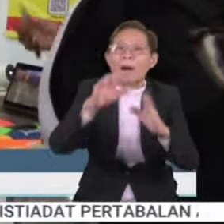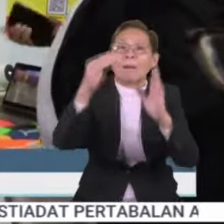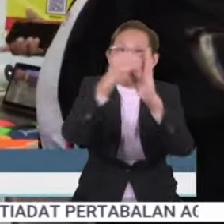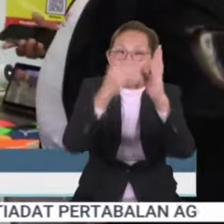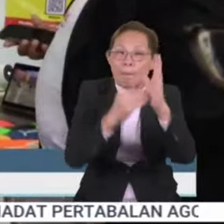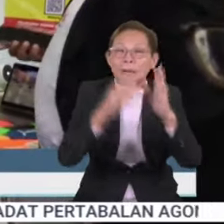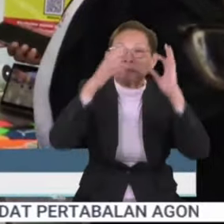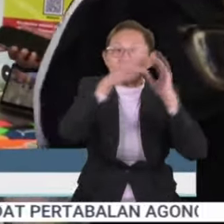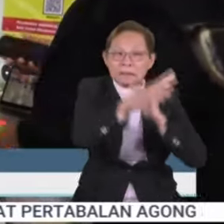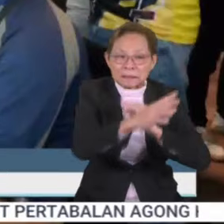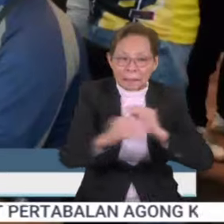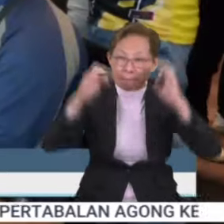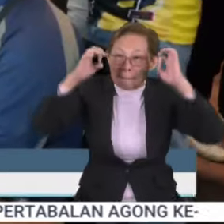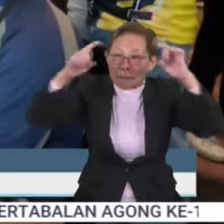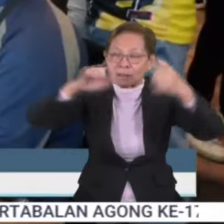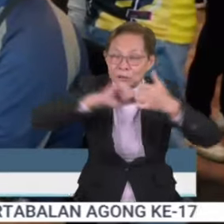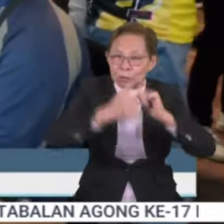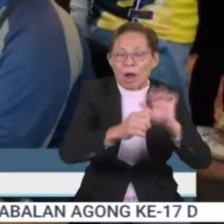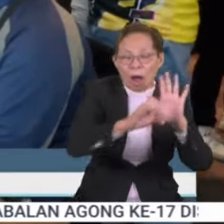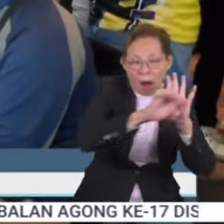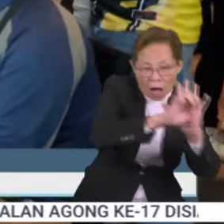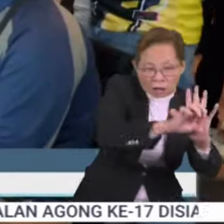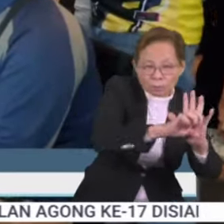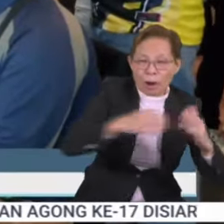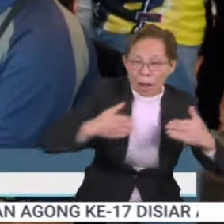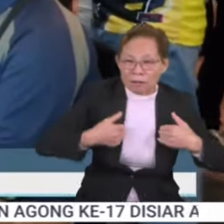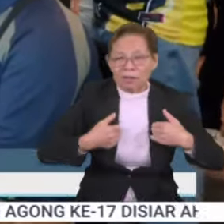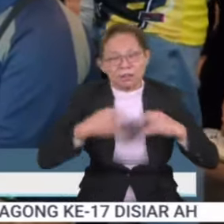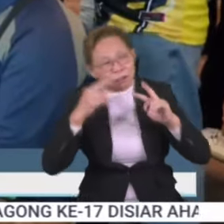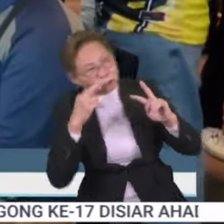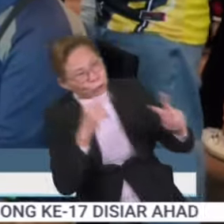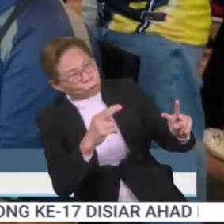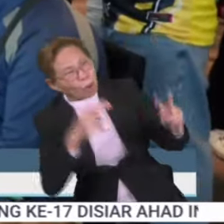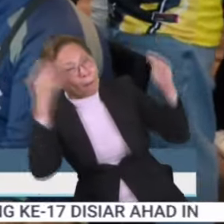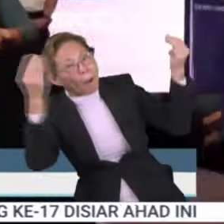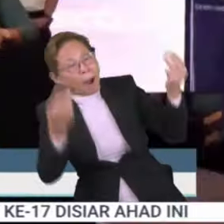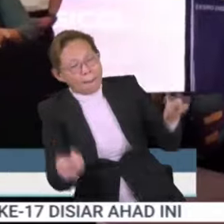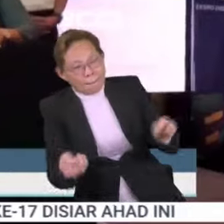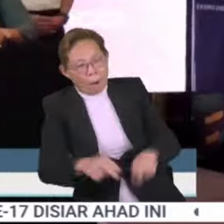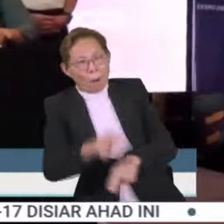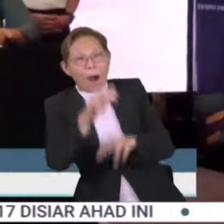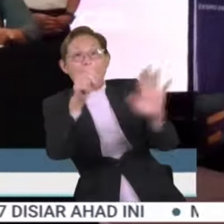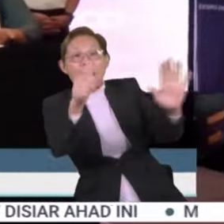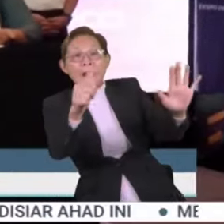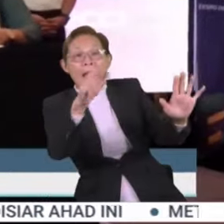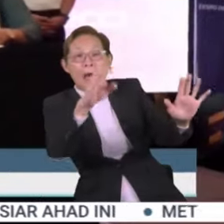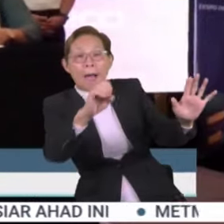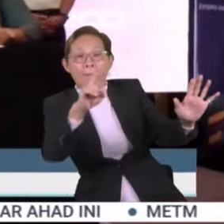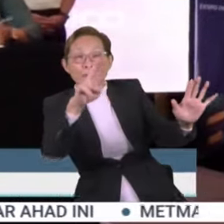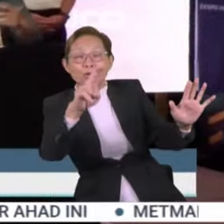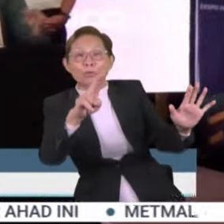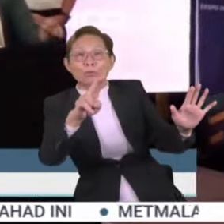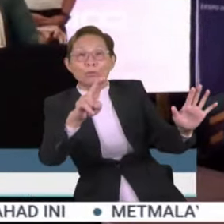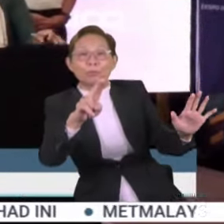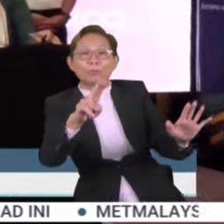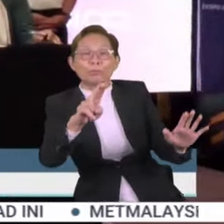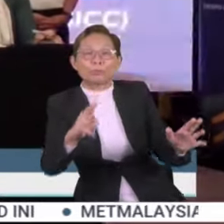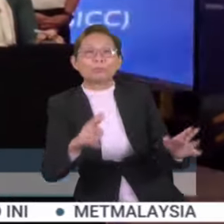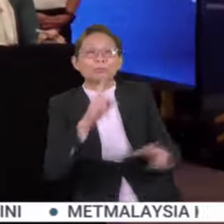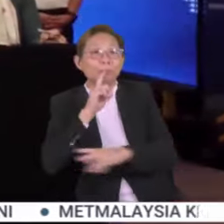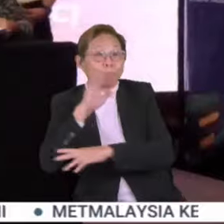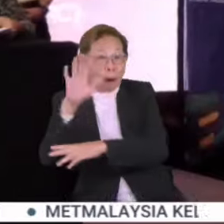pendidikan sukano juga turut menyaksikan Majlis menandatangani en memorandum perjanjian persefahaman